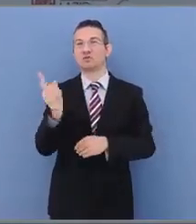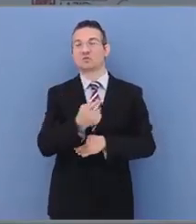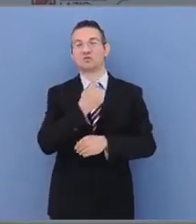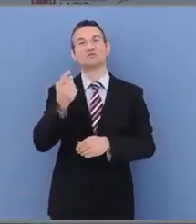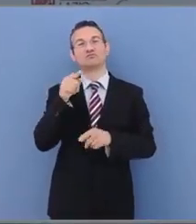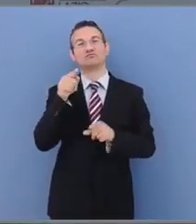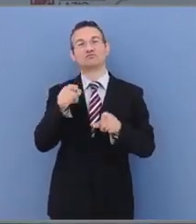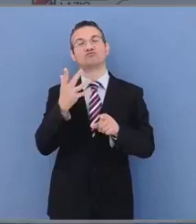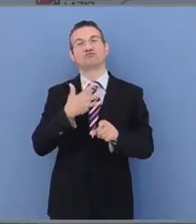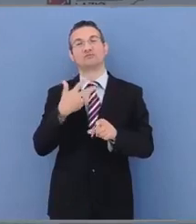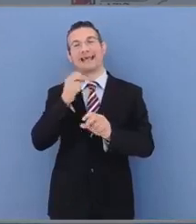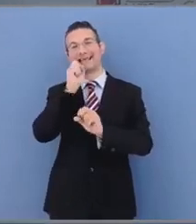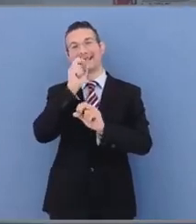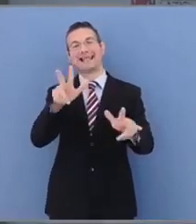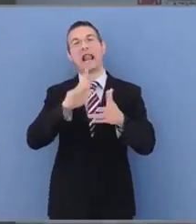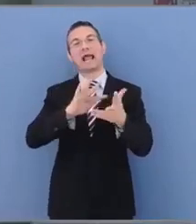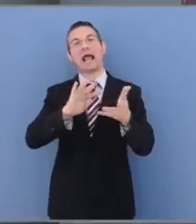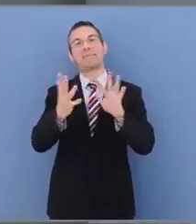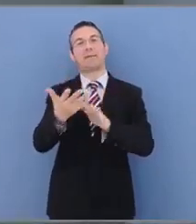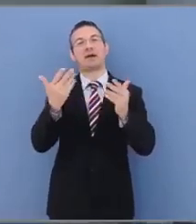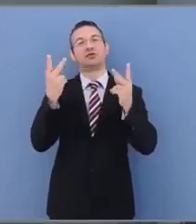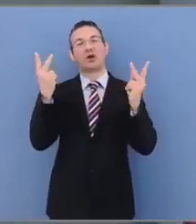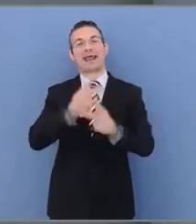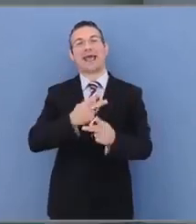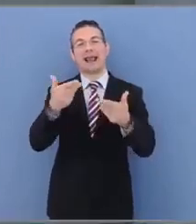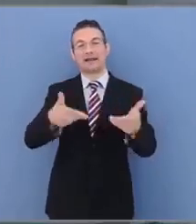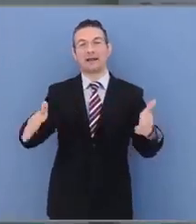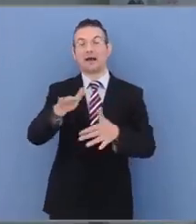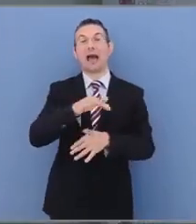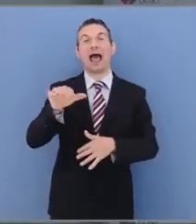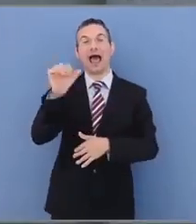territorio. Quindi Andrea Napoletano.